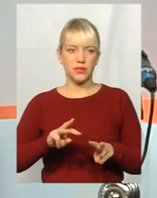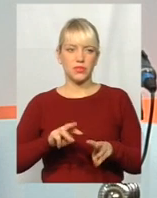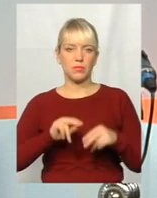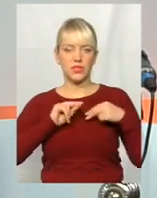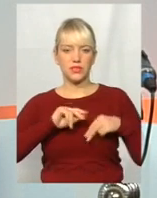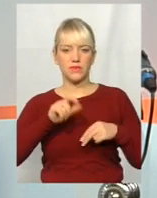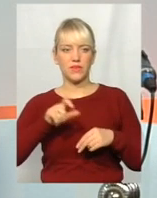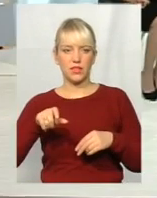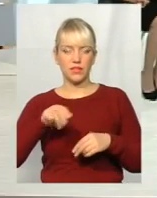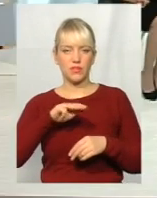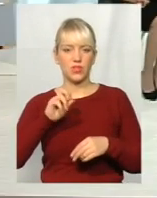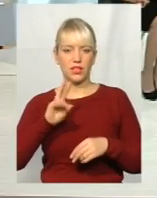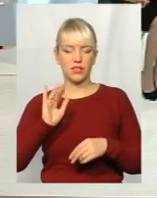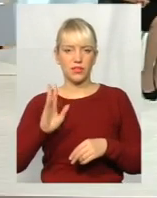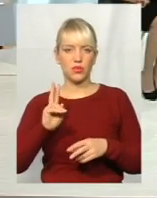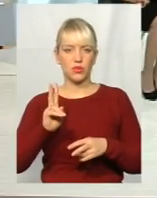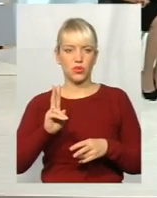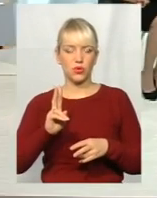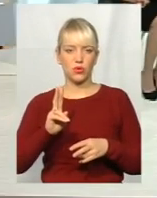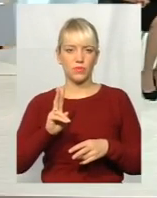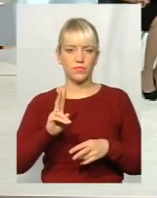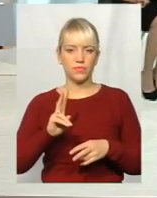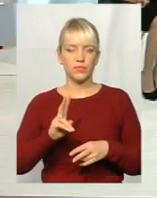працівників ЖЕКів, які безпосередньо